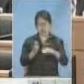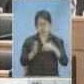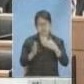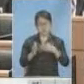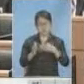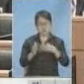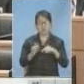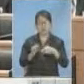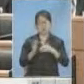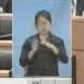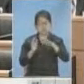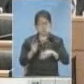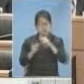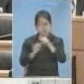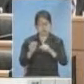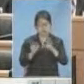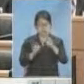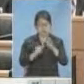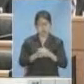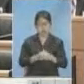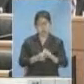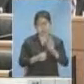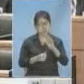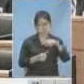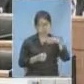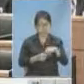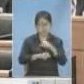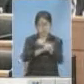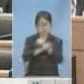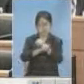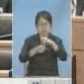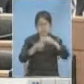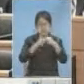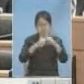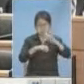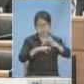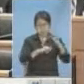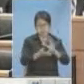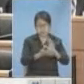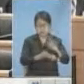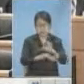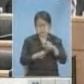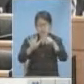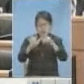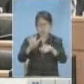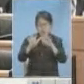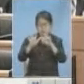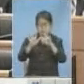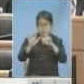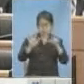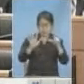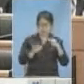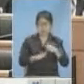ย 5% ซึ่งกรมป้องกันและบรรเทาสาธารณภัยเนี่ยมีถึง 5,800 กว่าล้านอย่างนี้นะครับผมจึ